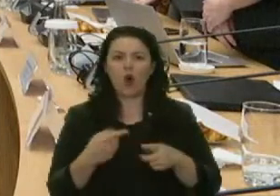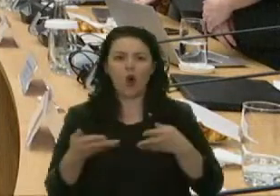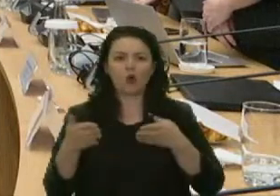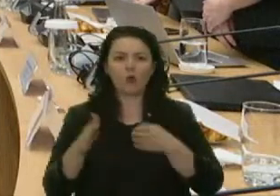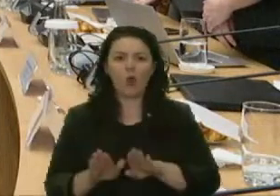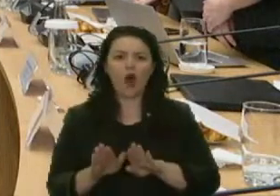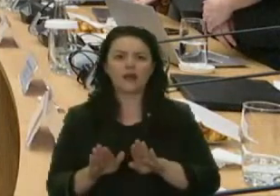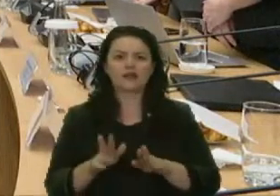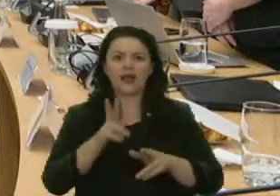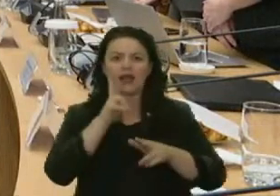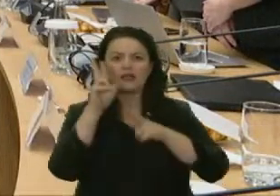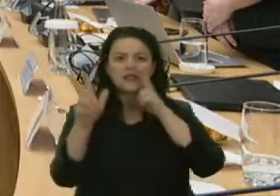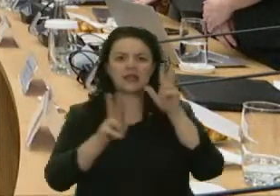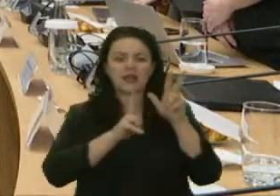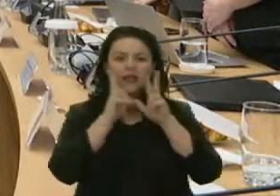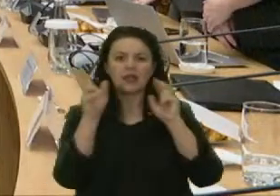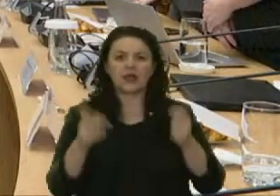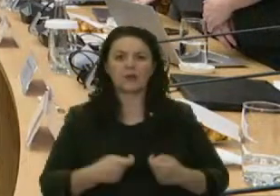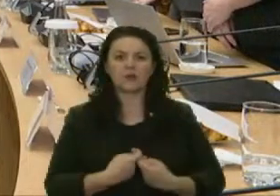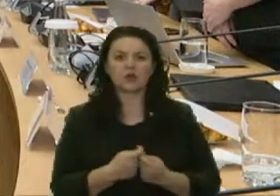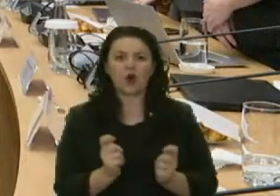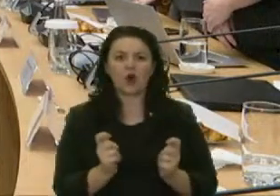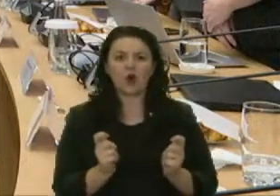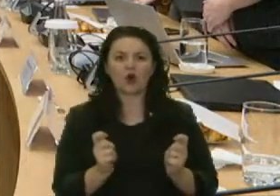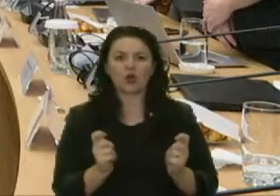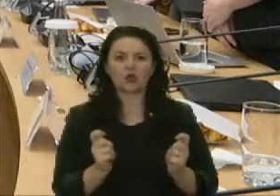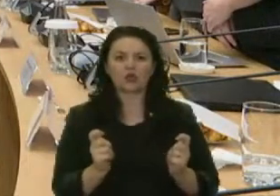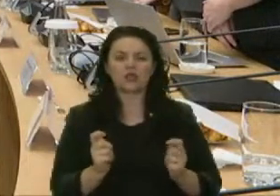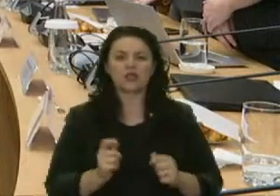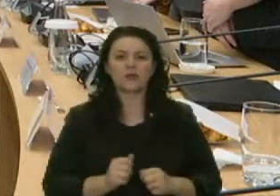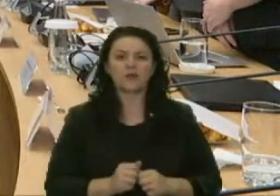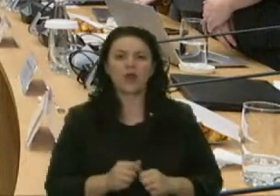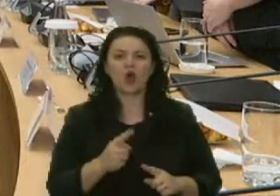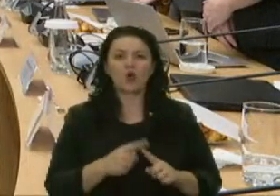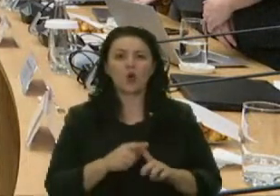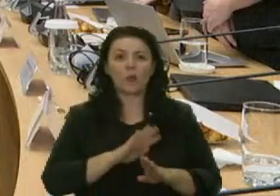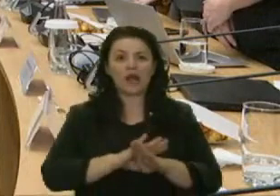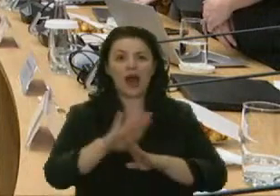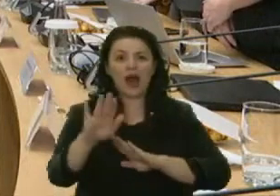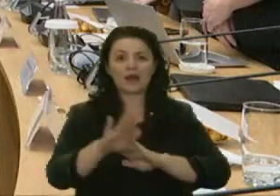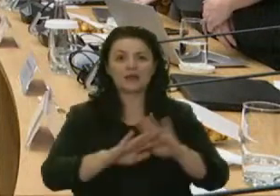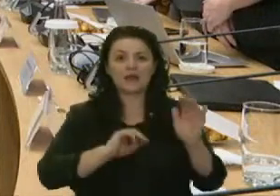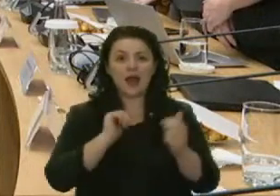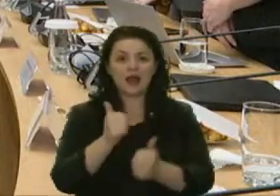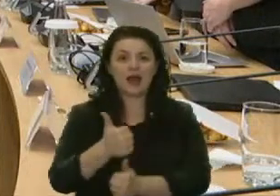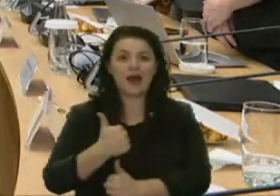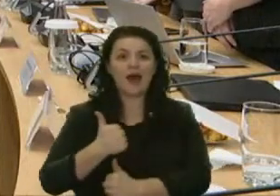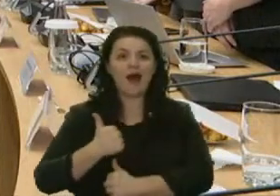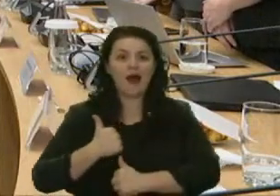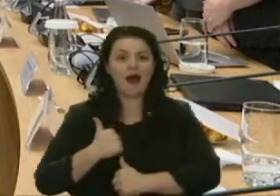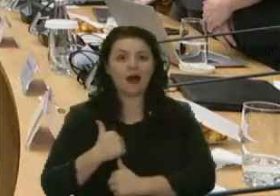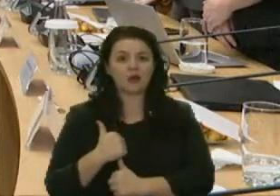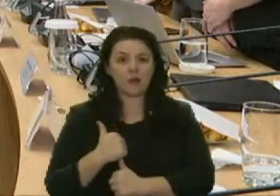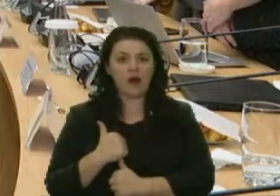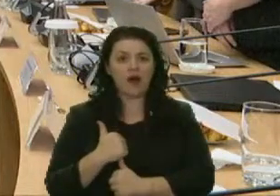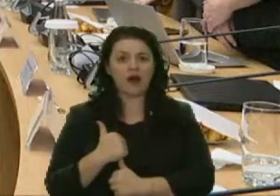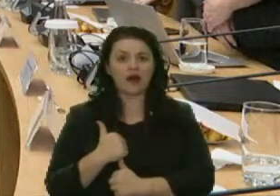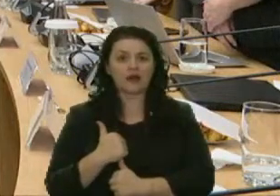or moarte strigăm toți cu brațe